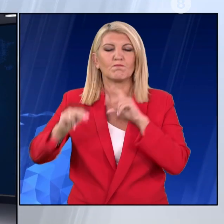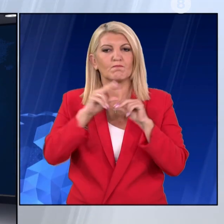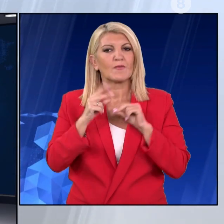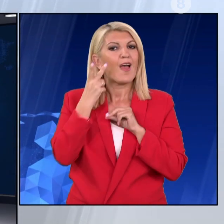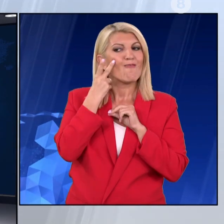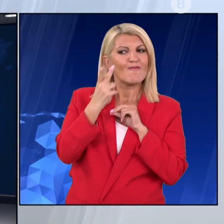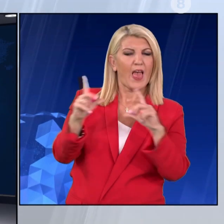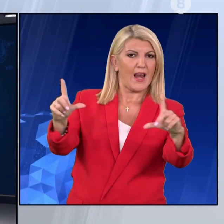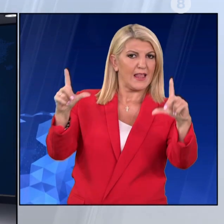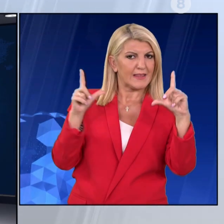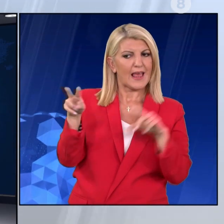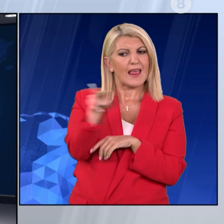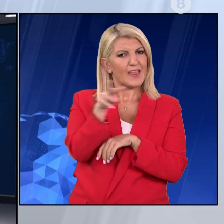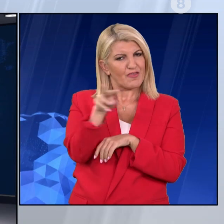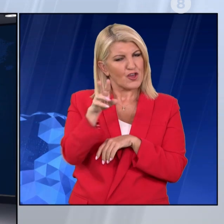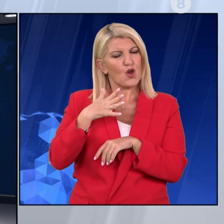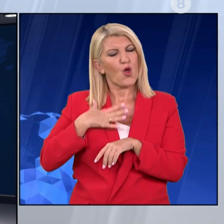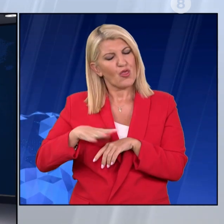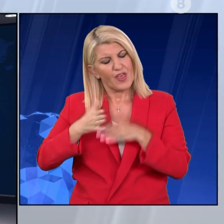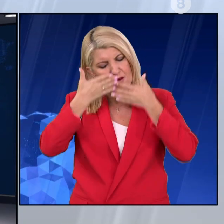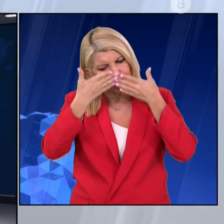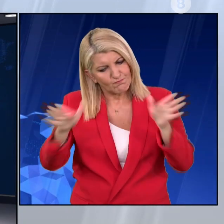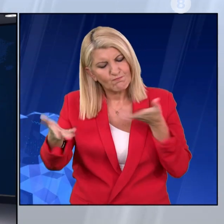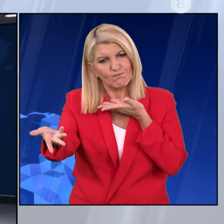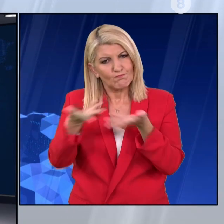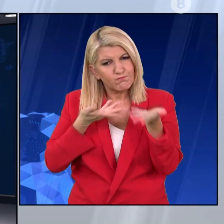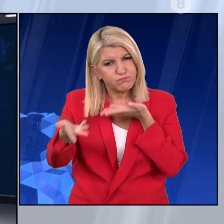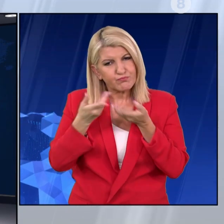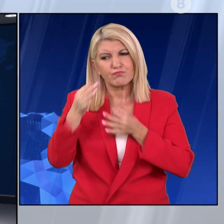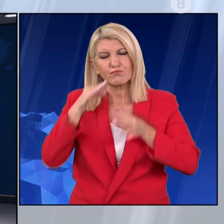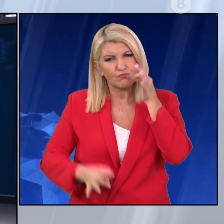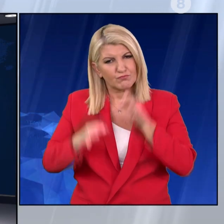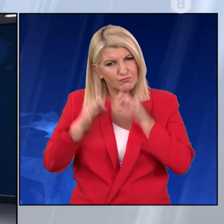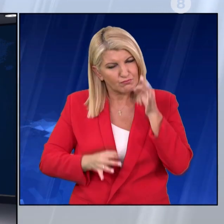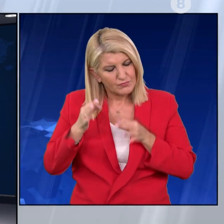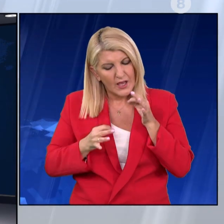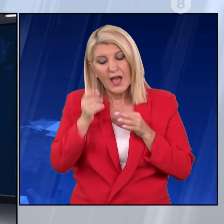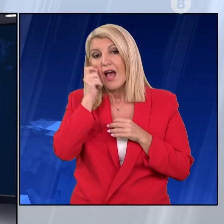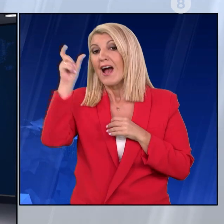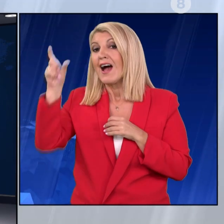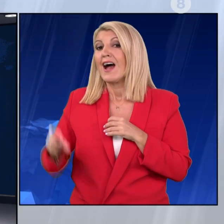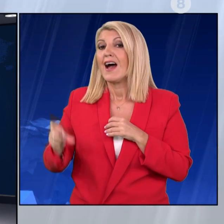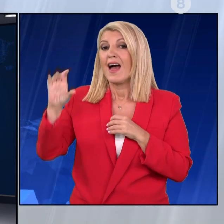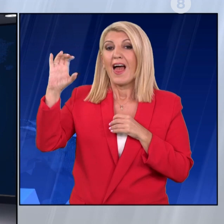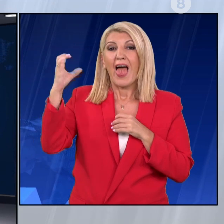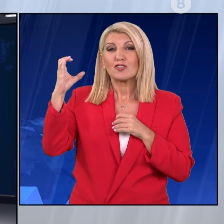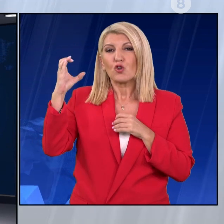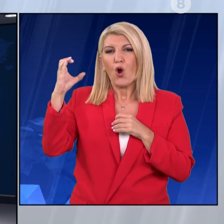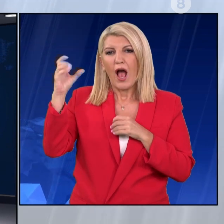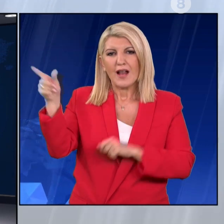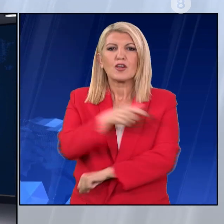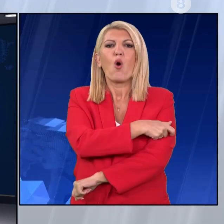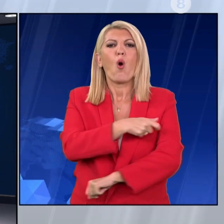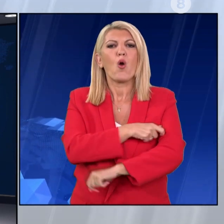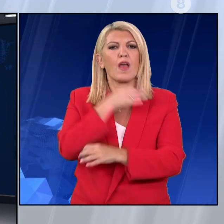στοχεύουν στην αποκατάσταση των διαύλων επικοινωνίας σε όλα τα επίπεδα η ομιλία του ρετζέπ ταγίπ ερντογάν στον οηε για δύο κράτη στην